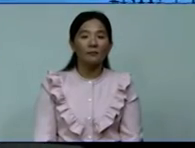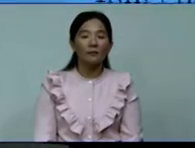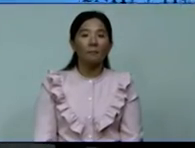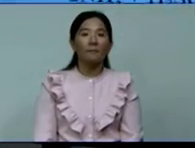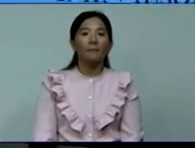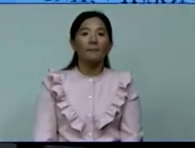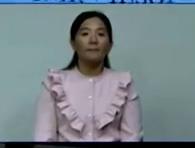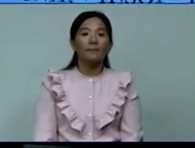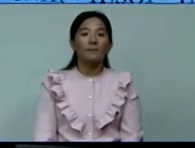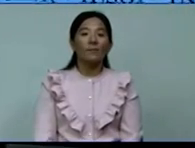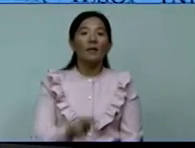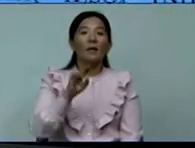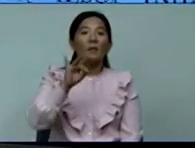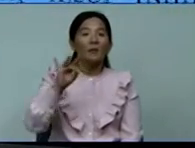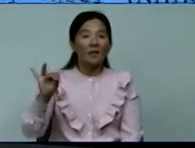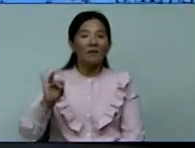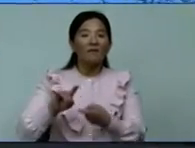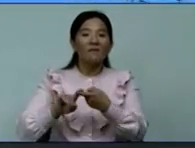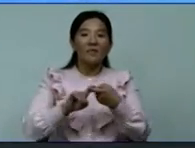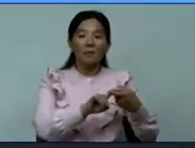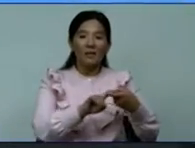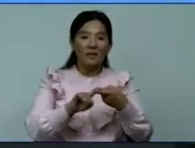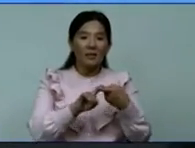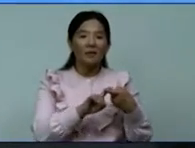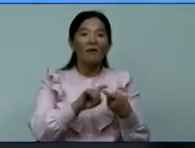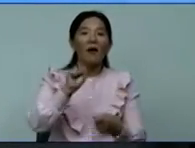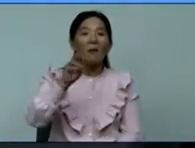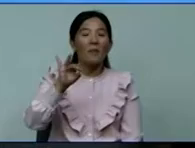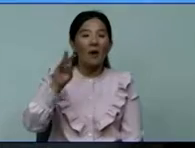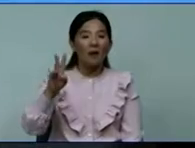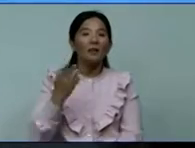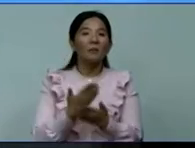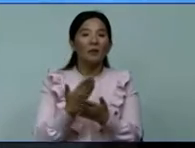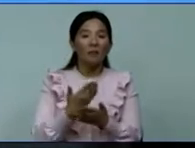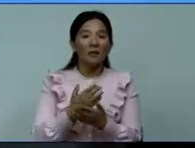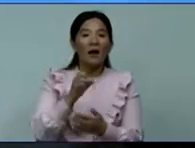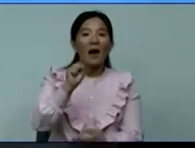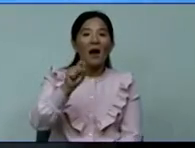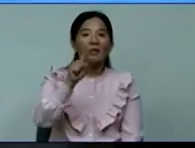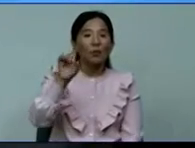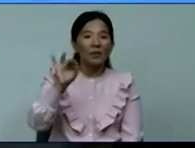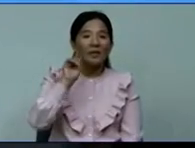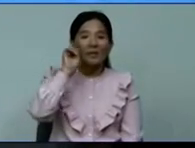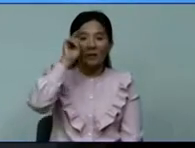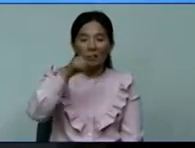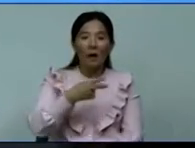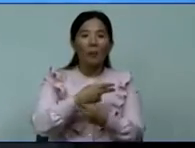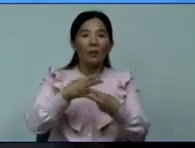Итак, при взаимодействии аммиака, например, с азотной кислотой,